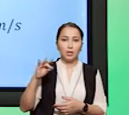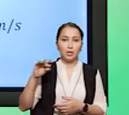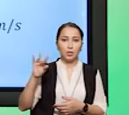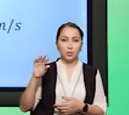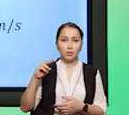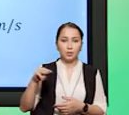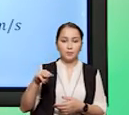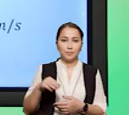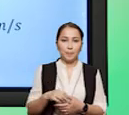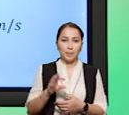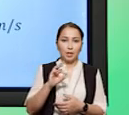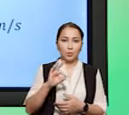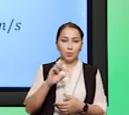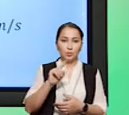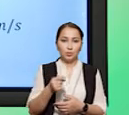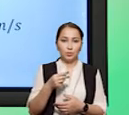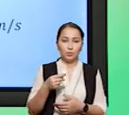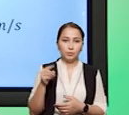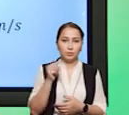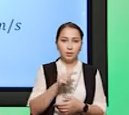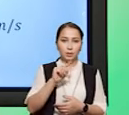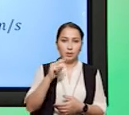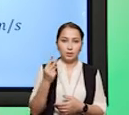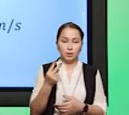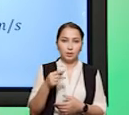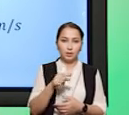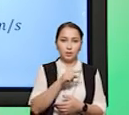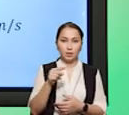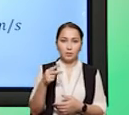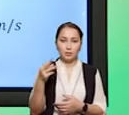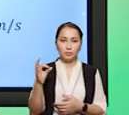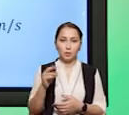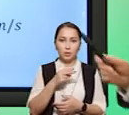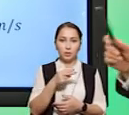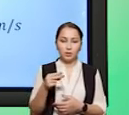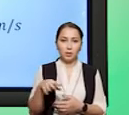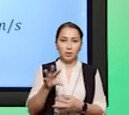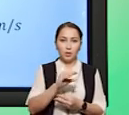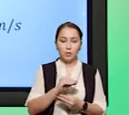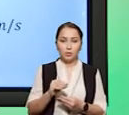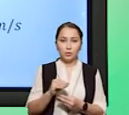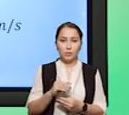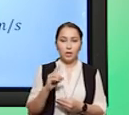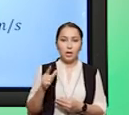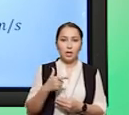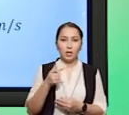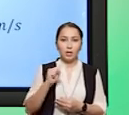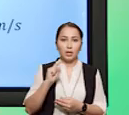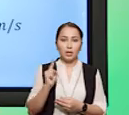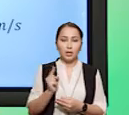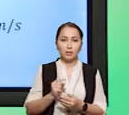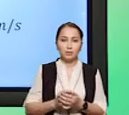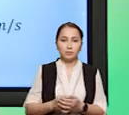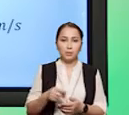massasi 0,2 kilogram taqsim molga teng. Bizga universal gaz doimiysi kerak bo'ladi.